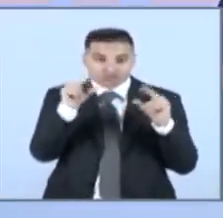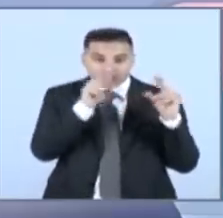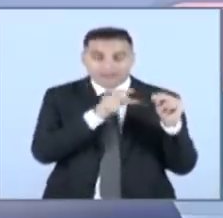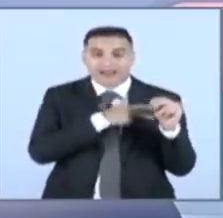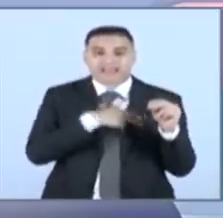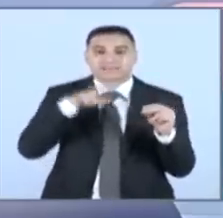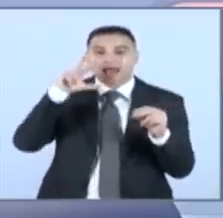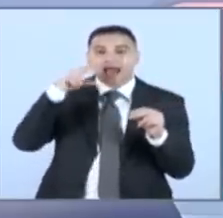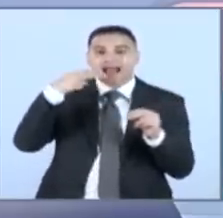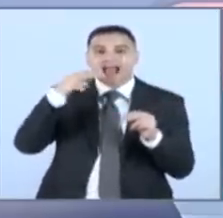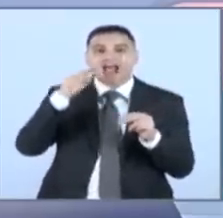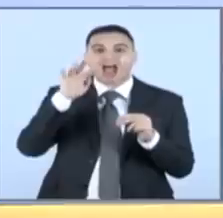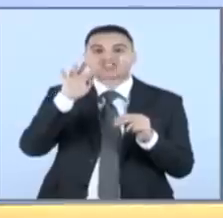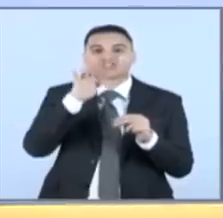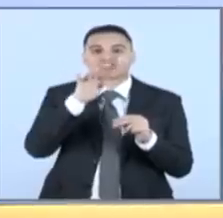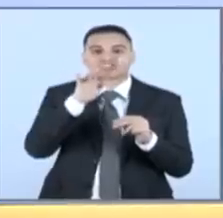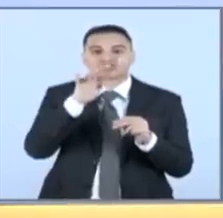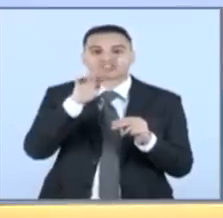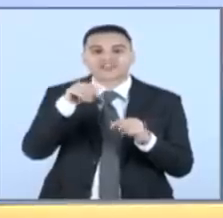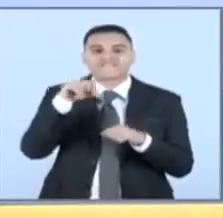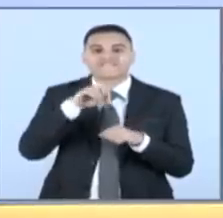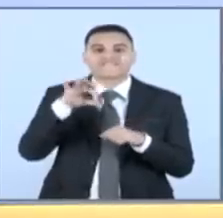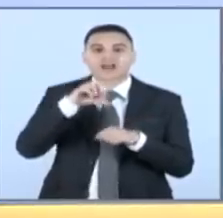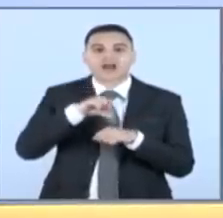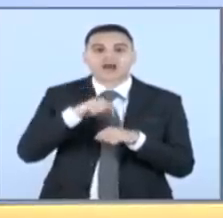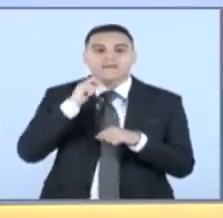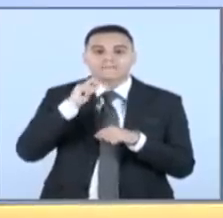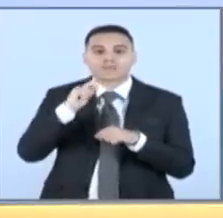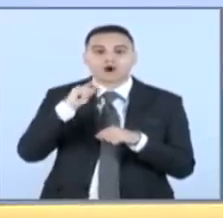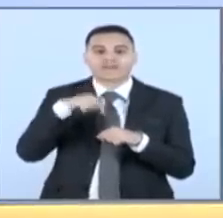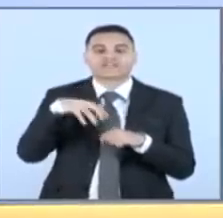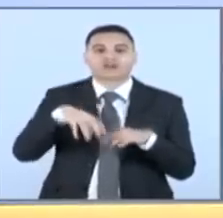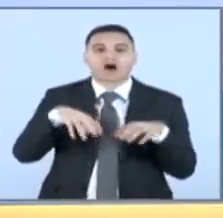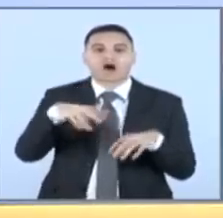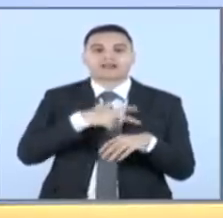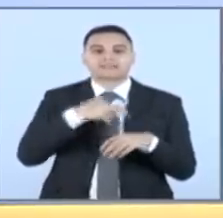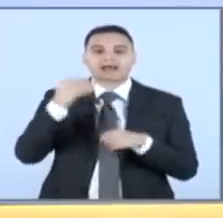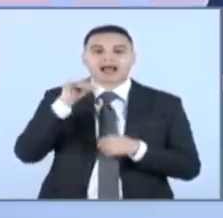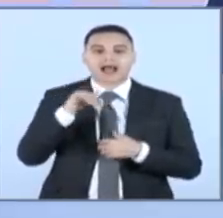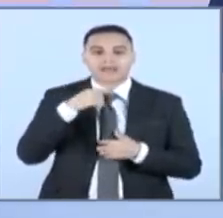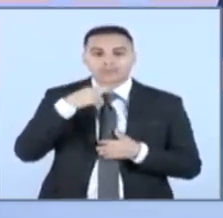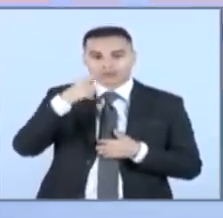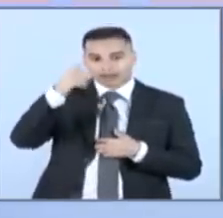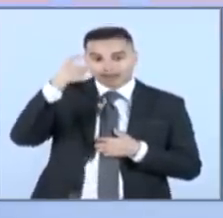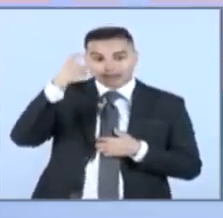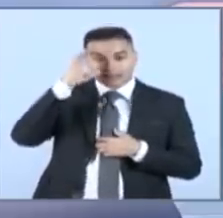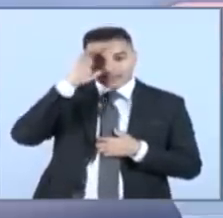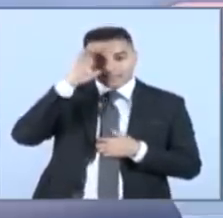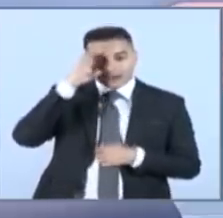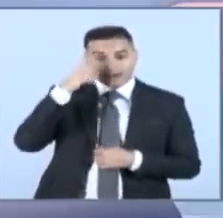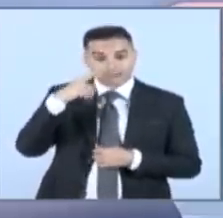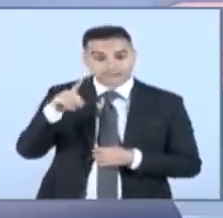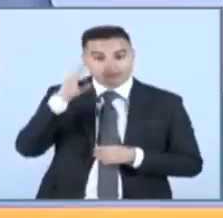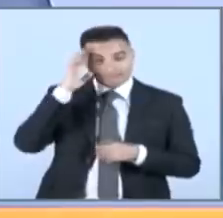البوص. مدام منال في انهي منطقه في القاهره تفتكر؟ الزمالك. برافو عليك،